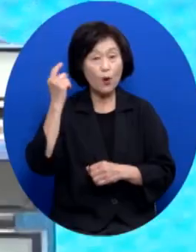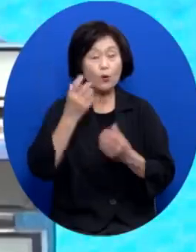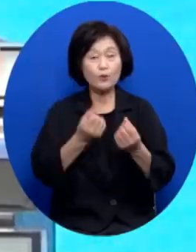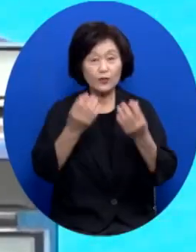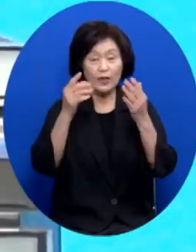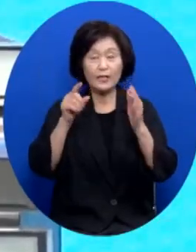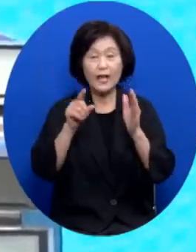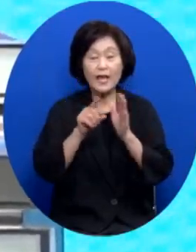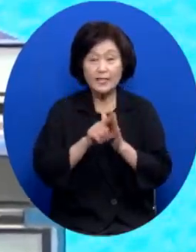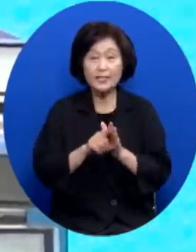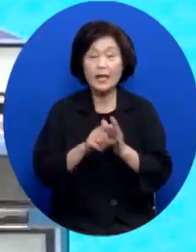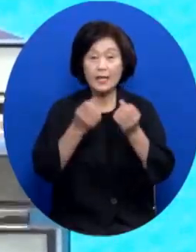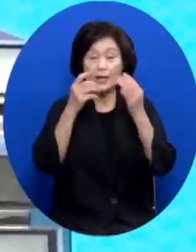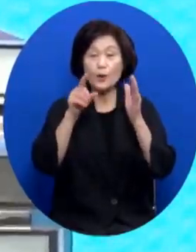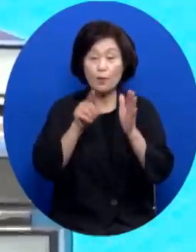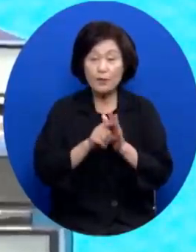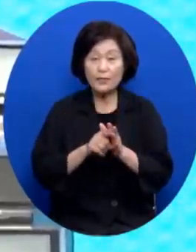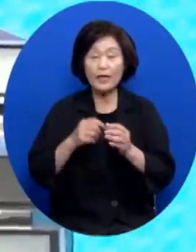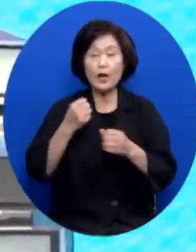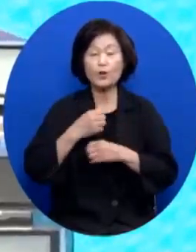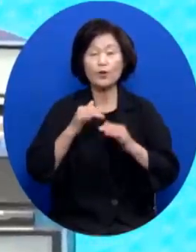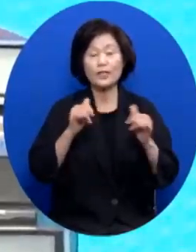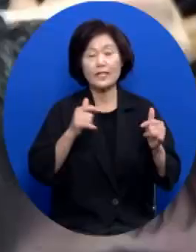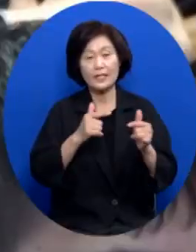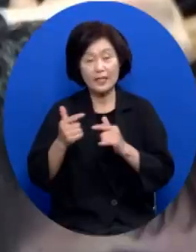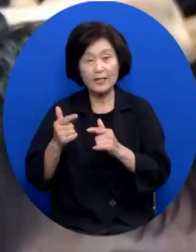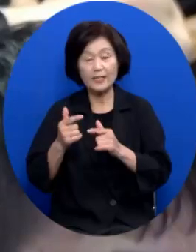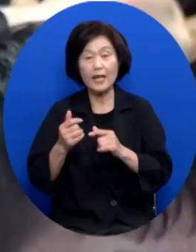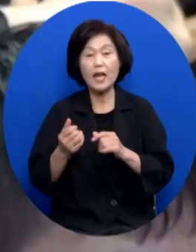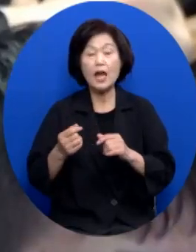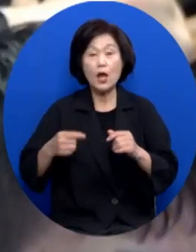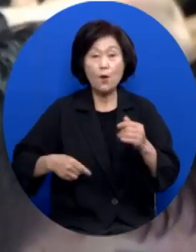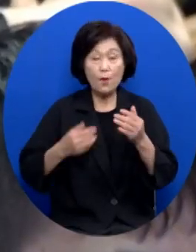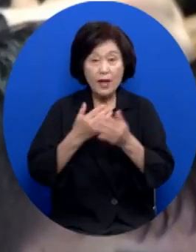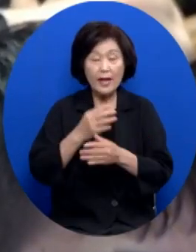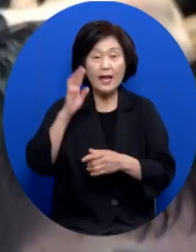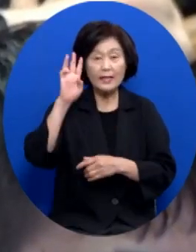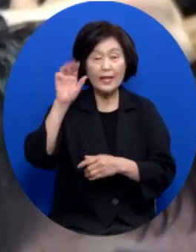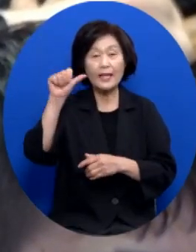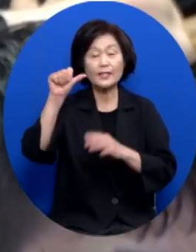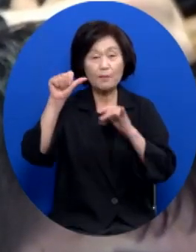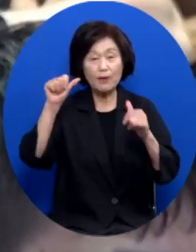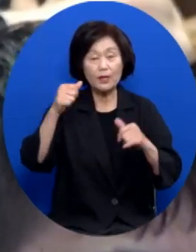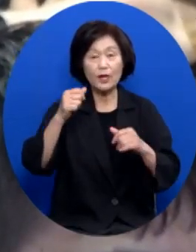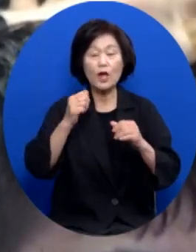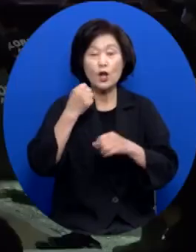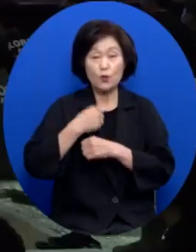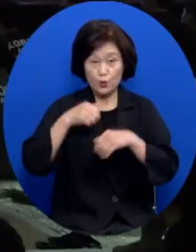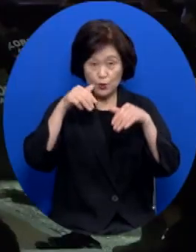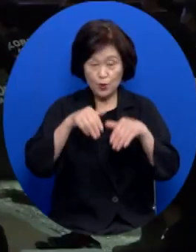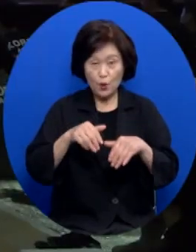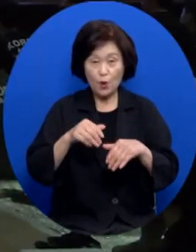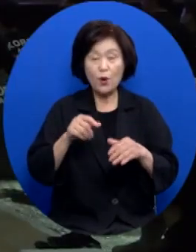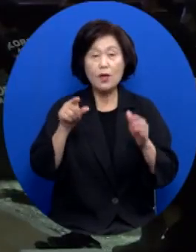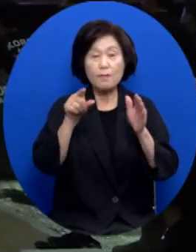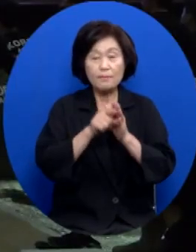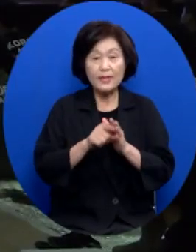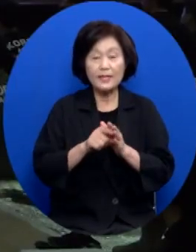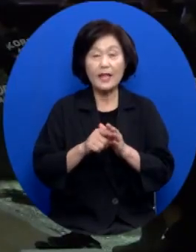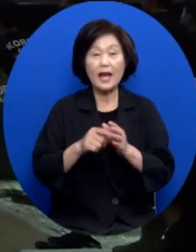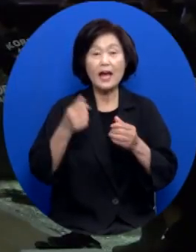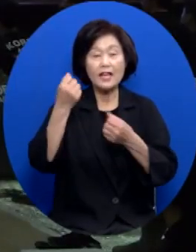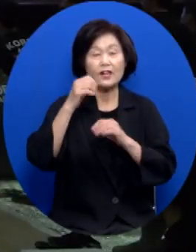새신자 청년들이 복음으로 회심하도록 청년회심 전문가인 5명의 군종목사와 크리스천 연예인들이 차례로